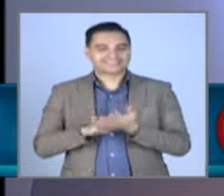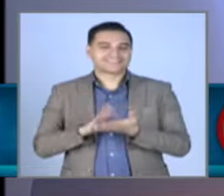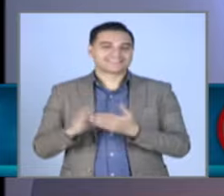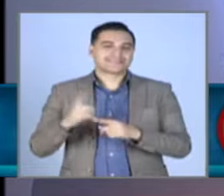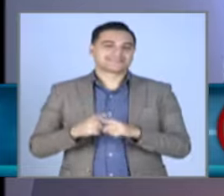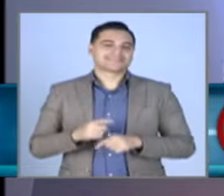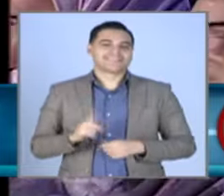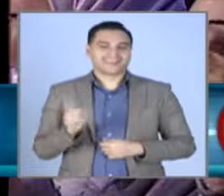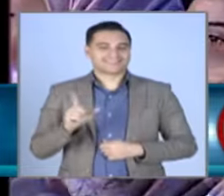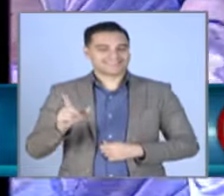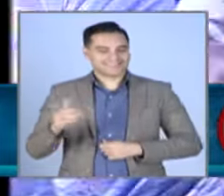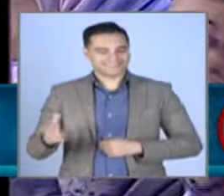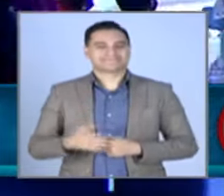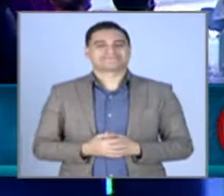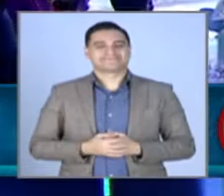صحيحة.